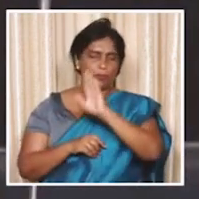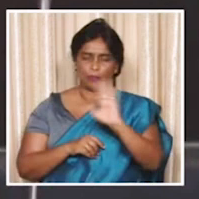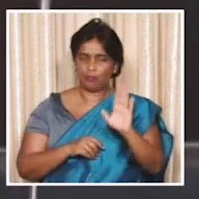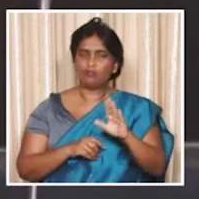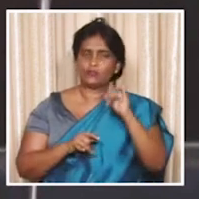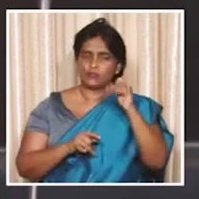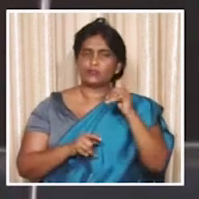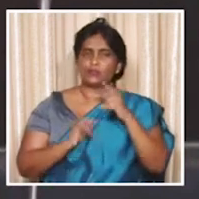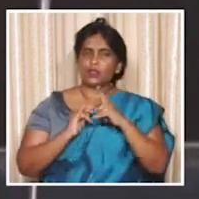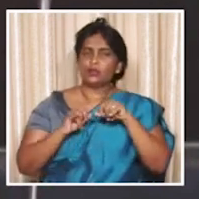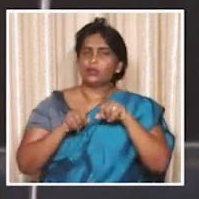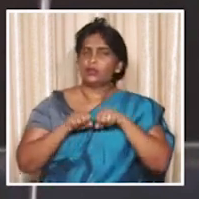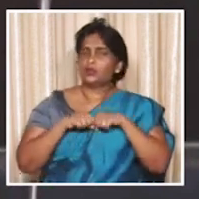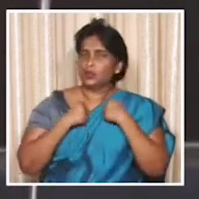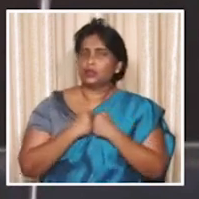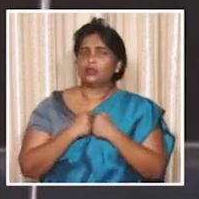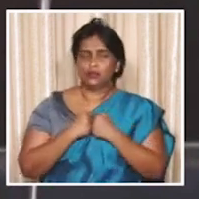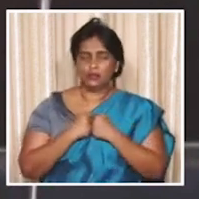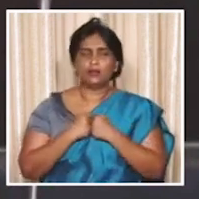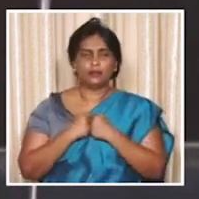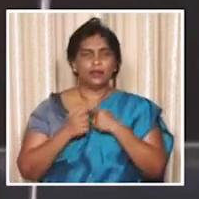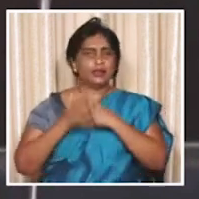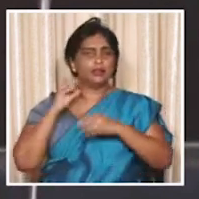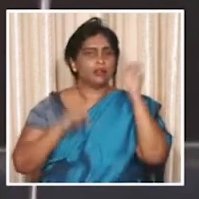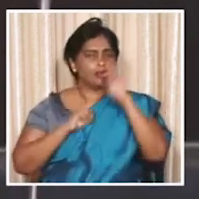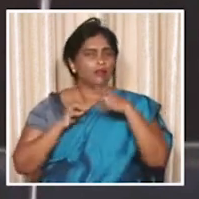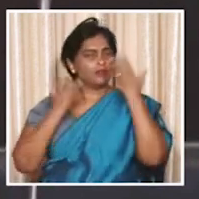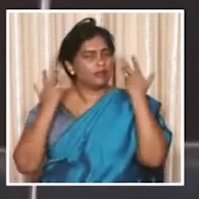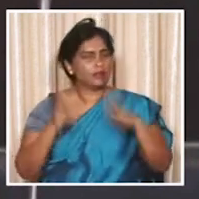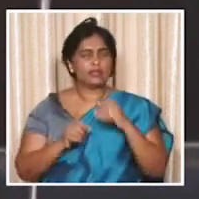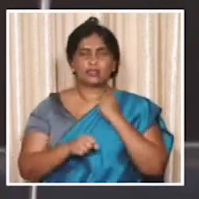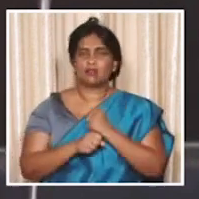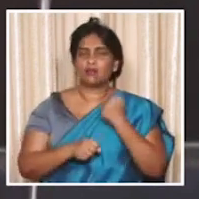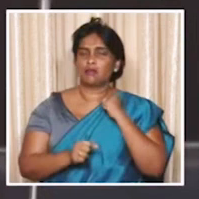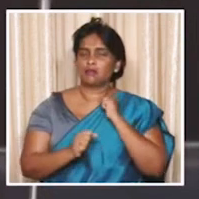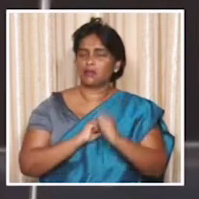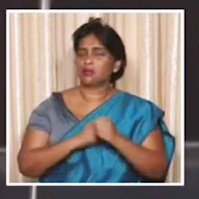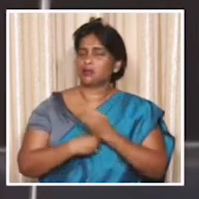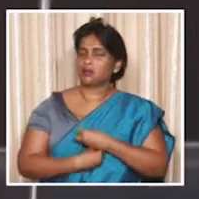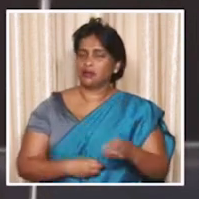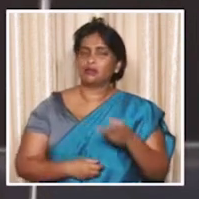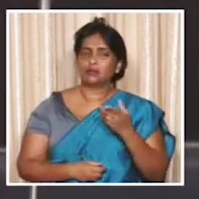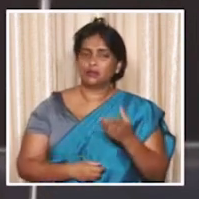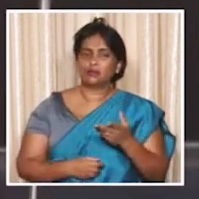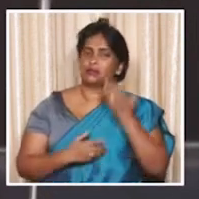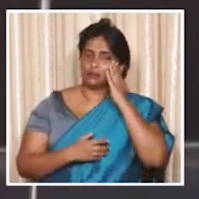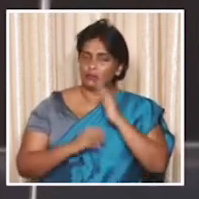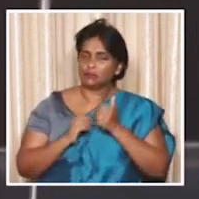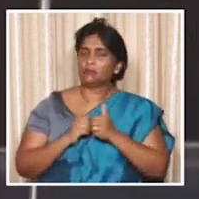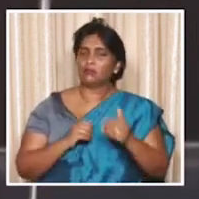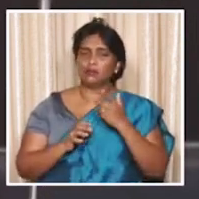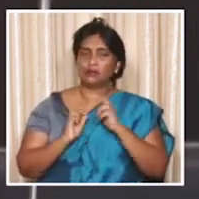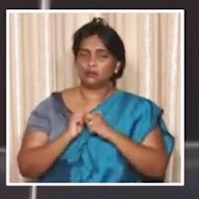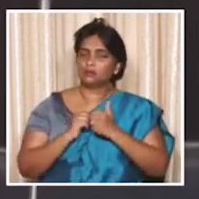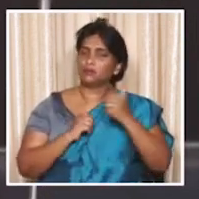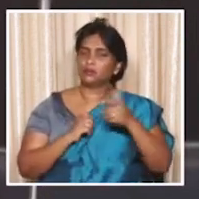කියන්නේ සමහර මේ යූනියන් කාර්ය එහෙම නැත්නම් දේශපාලනපත් වීම කරපු නිසානේ මේ CTP විනාශ වෙලා තියෙන්නේ. ඕක ඉන්ඩිපෙන්ඩන්ට්ලි කරලා අවුරුදු